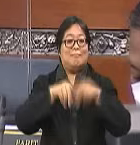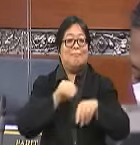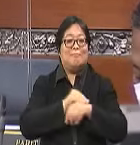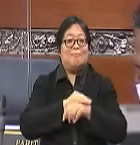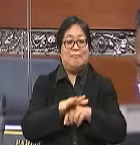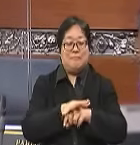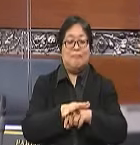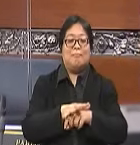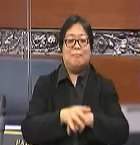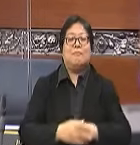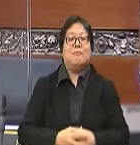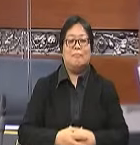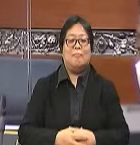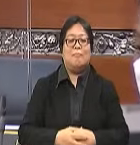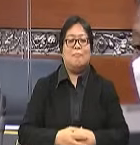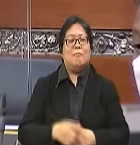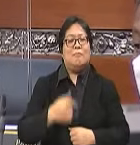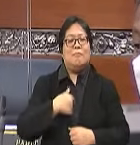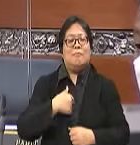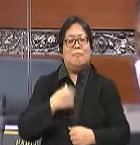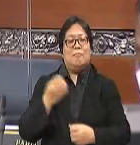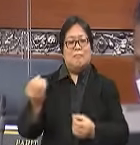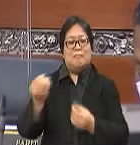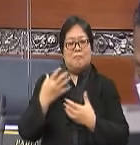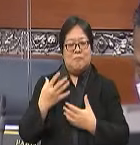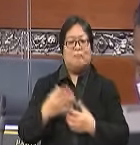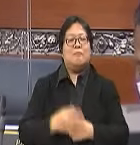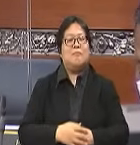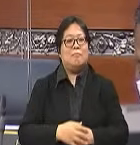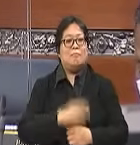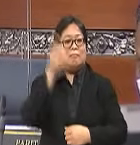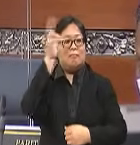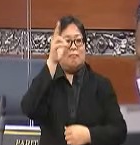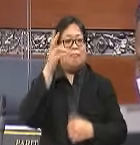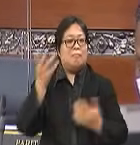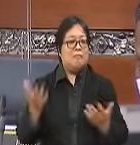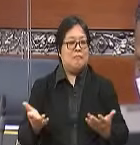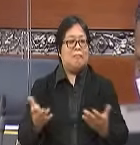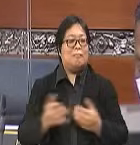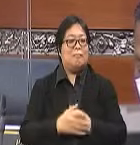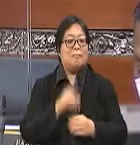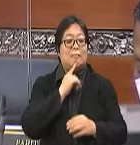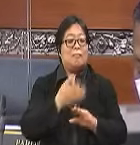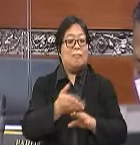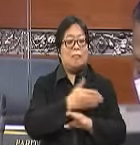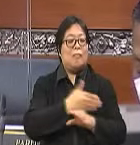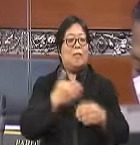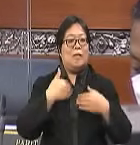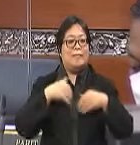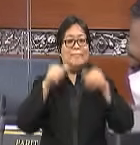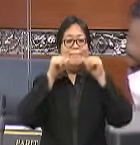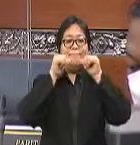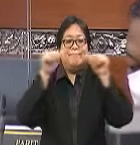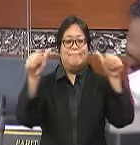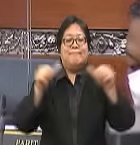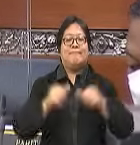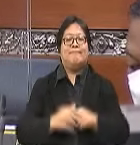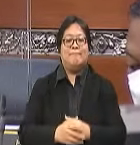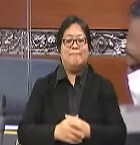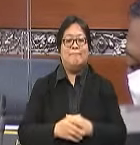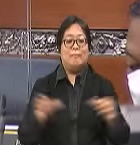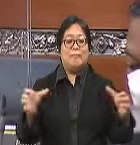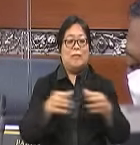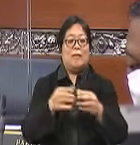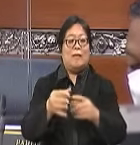bakal dihadapi oleh mereka saya dipahamkan bahwa para kerajaan sebelum ini pernah mengeluarkan pernyataan supaya